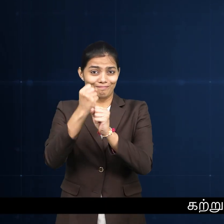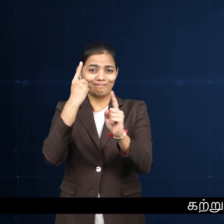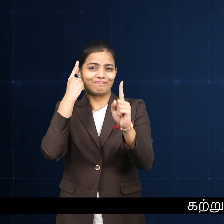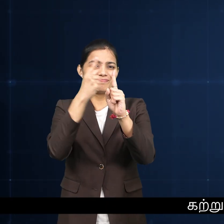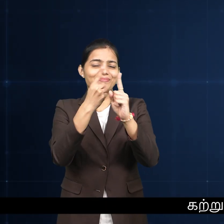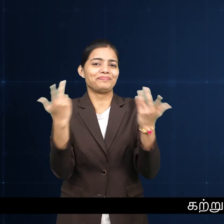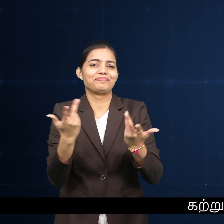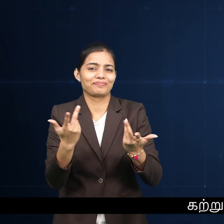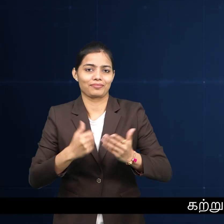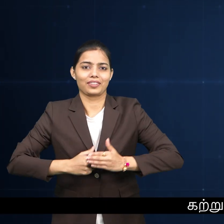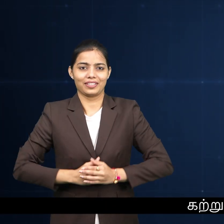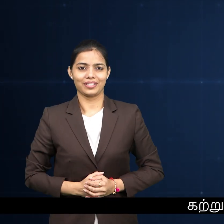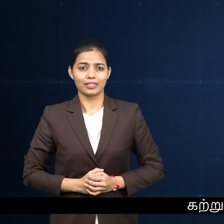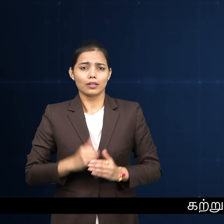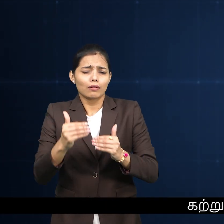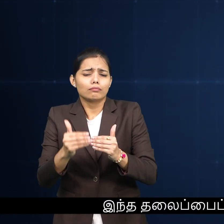கற்றுக்கொள்வீர்கள்.